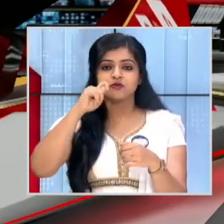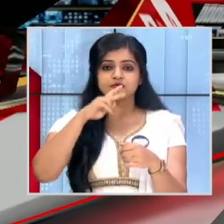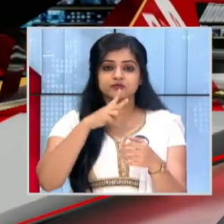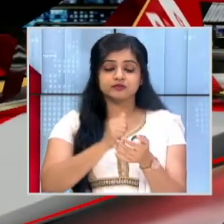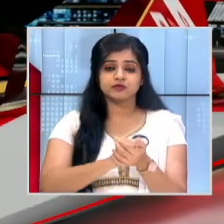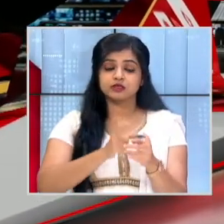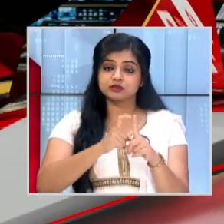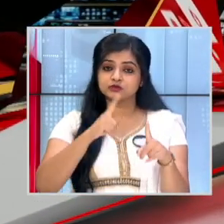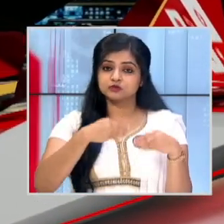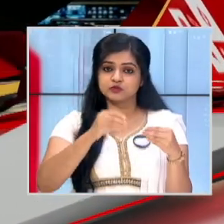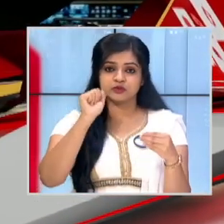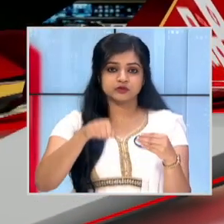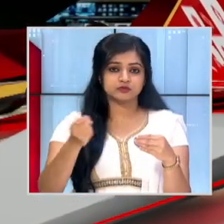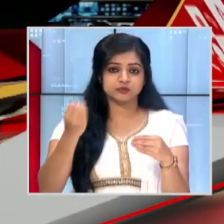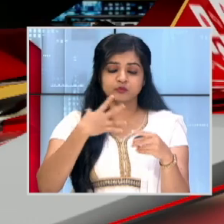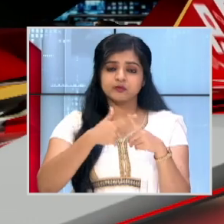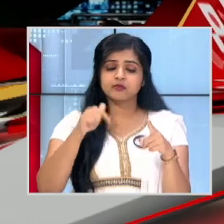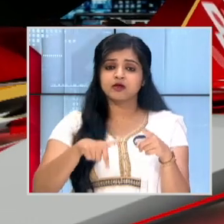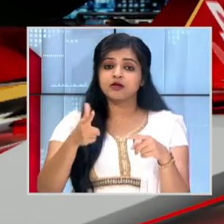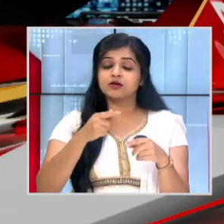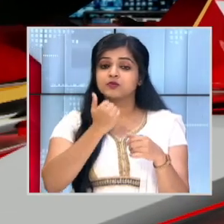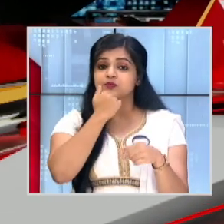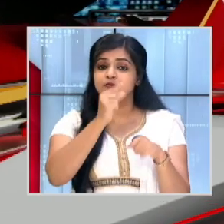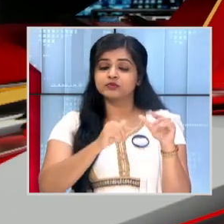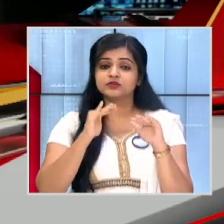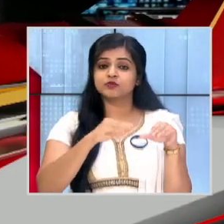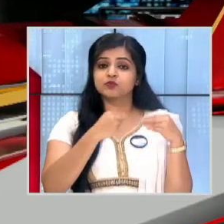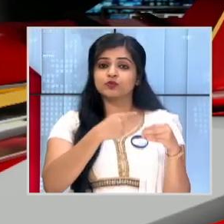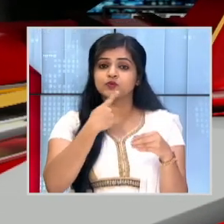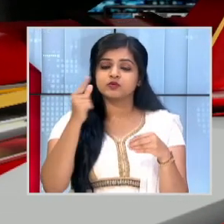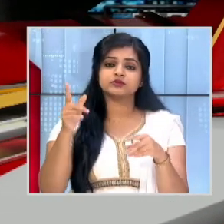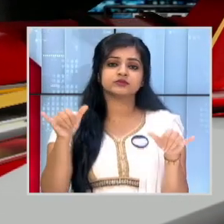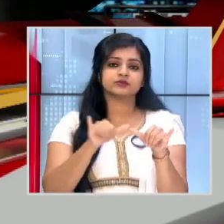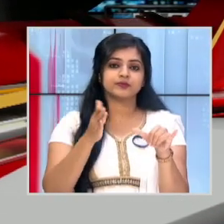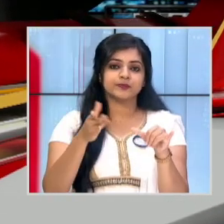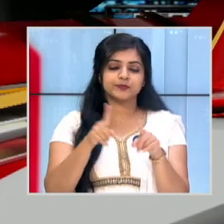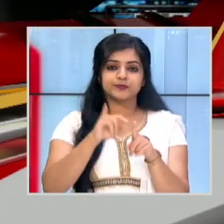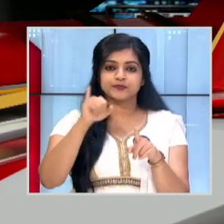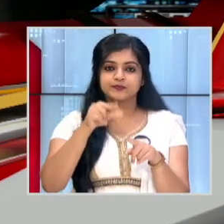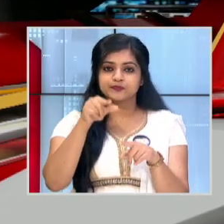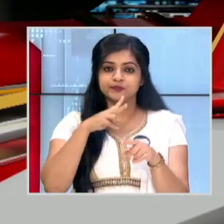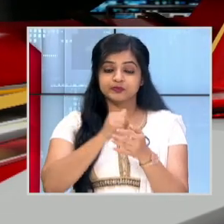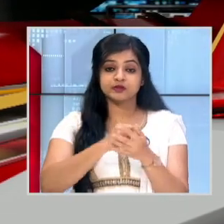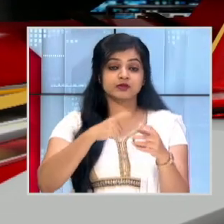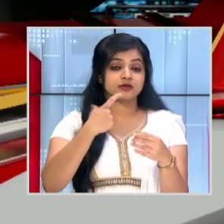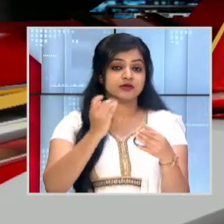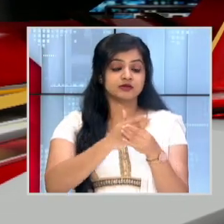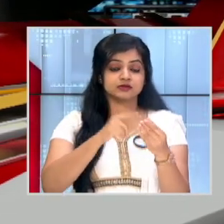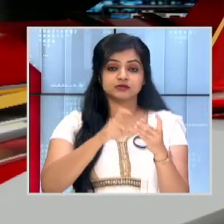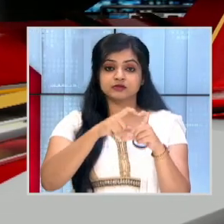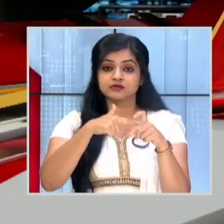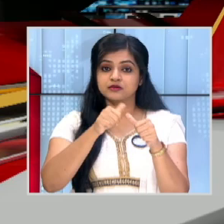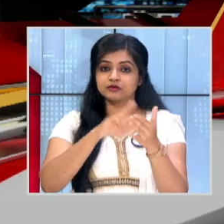കർശന നടപടിയുണ്ടാകുമെന്ന് പറയുന്നവർ തന്നെയാണ് കുറ്റക്കാരെ സംരക്ഷിക്കുന്നതെന്ന് ജയപ്രകാശ് പറഞ്ഞു. കേസിൽ ഡീനിനെയും വാർഡനെയും പ്രതി